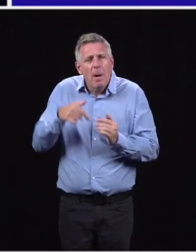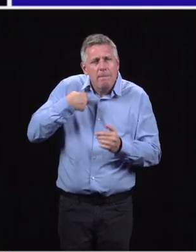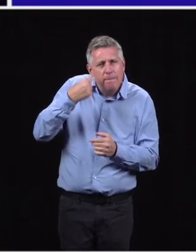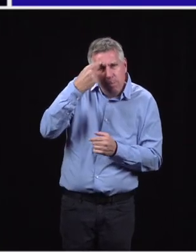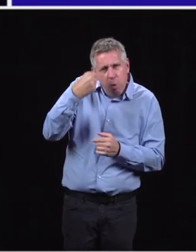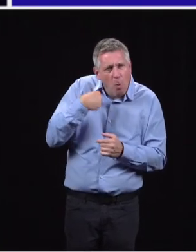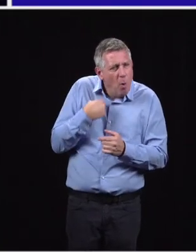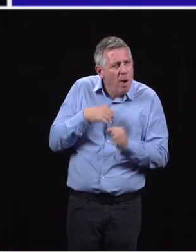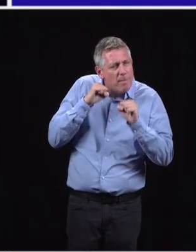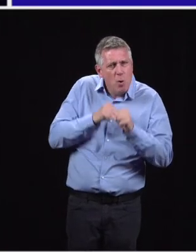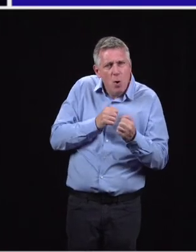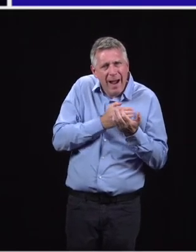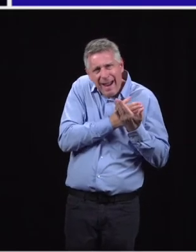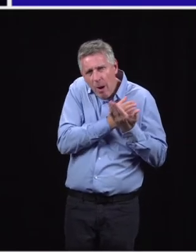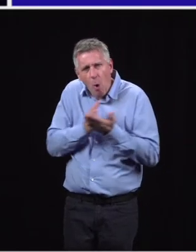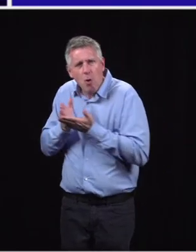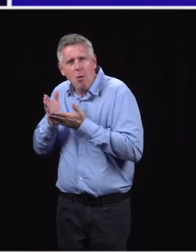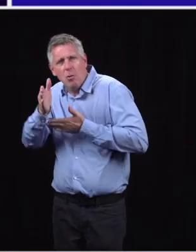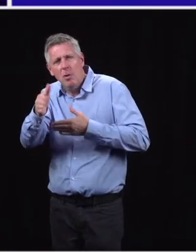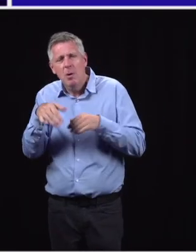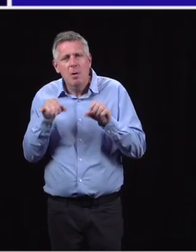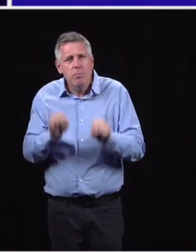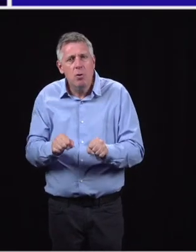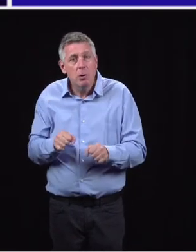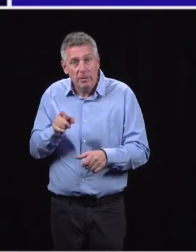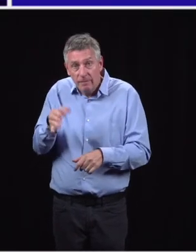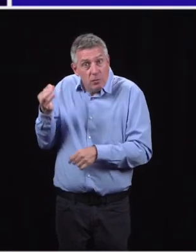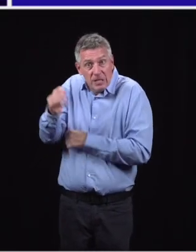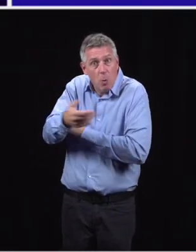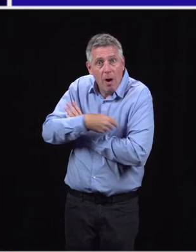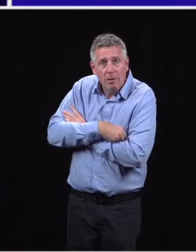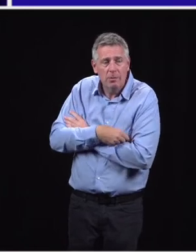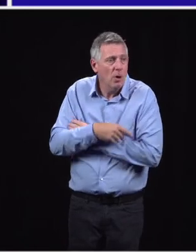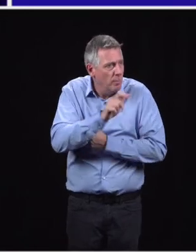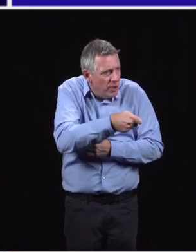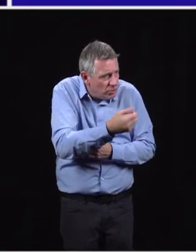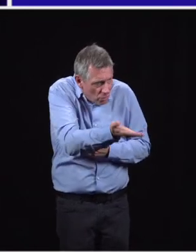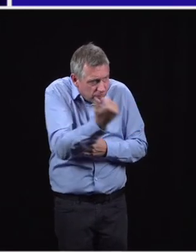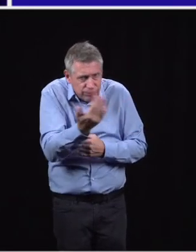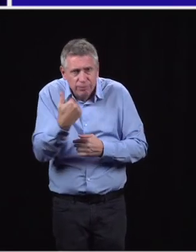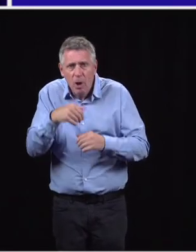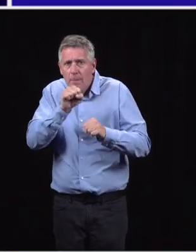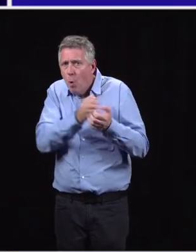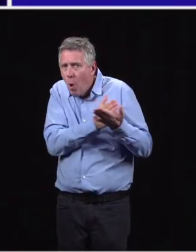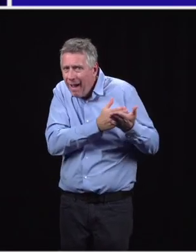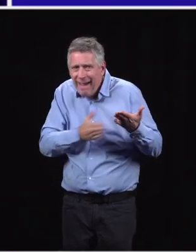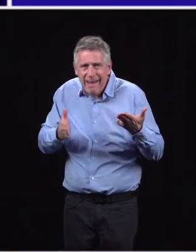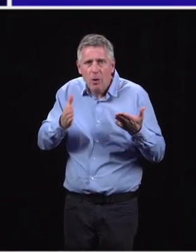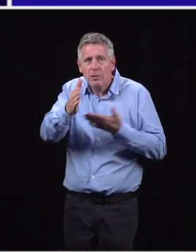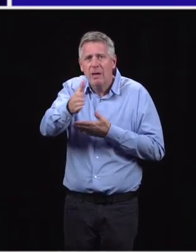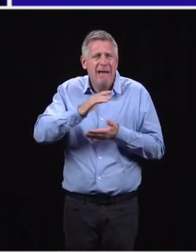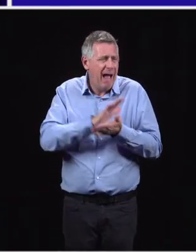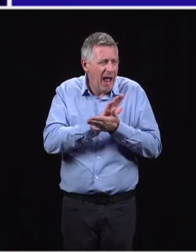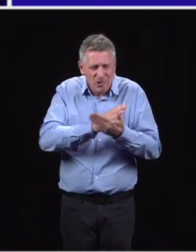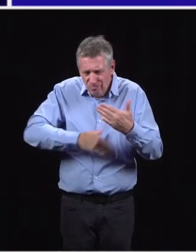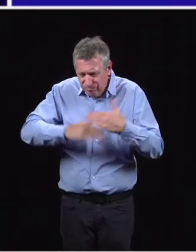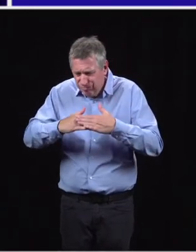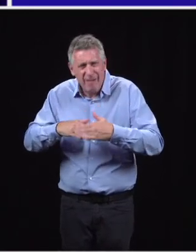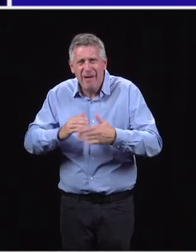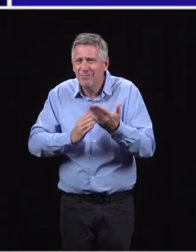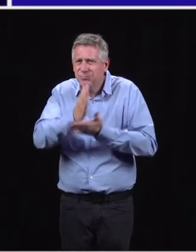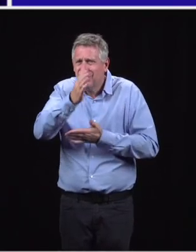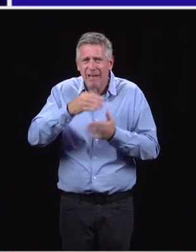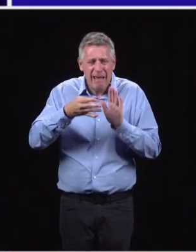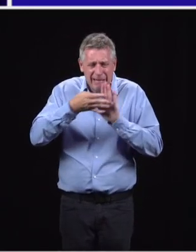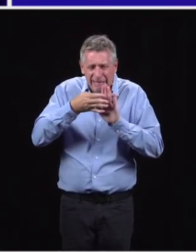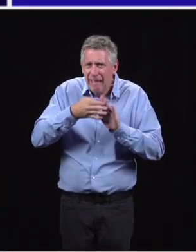qu'est-ce que vous pourriez leur dire bien sûr que vous pouvez orienter moi je trouve que il y a pas d'âge il y a pas de failles il